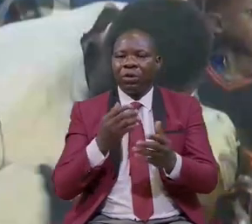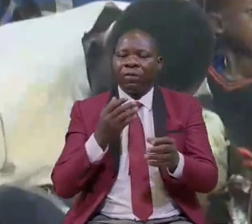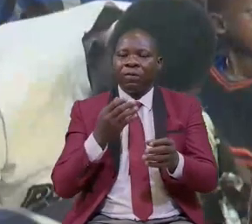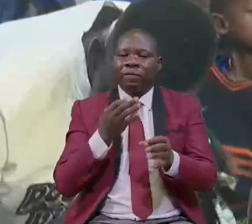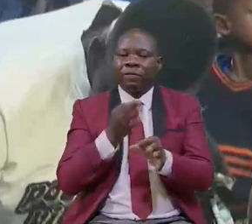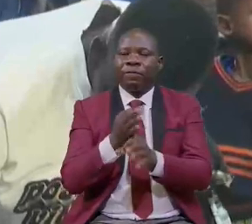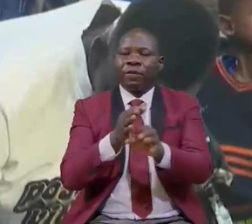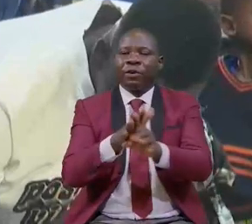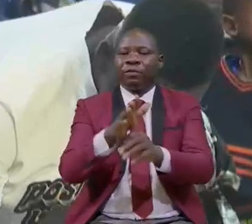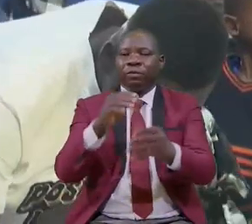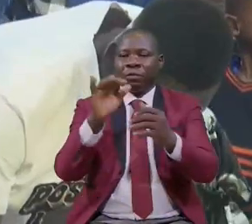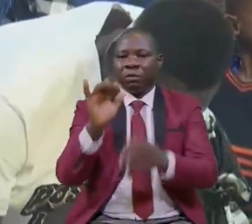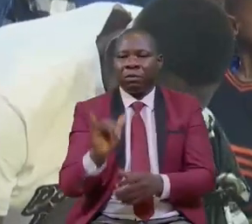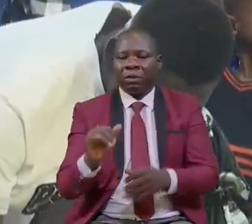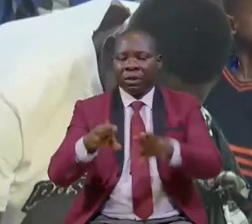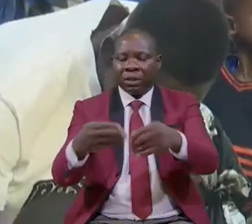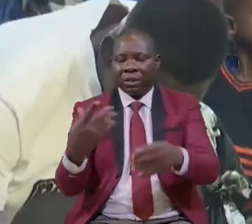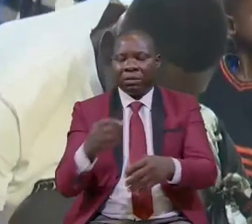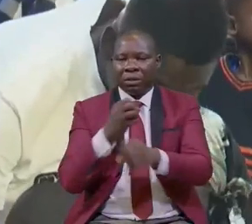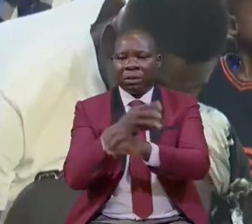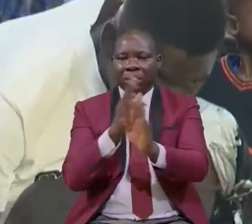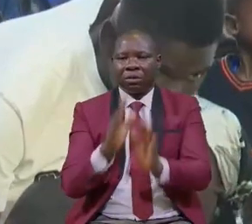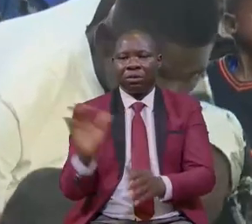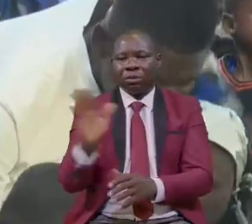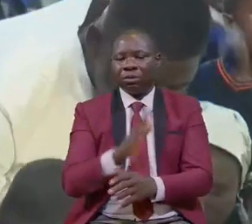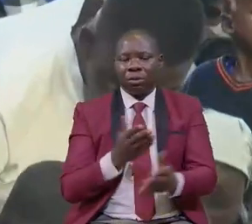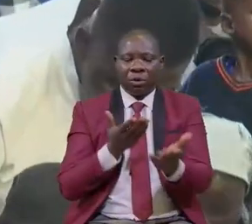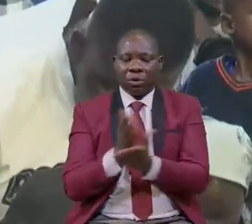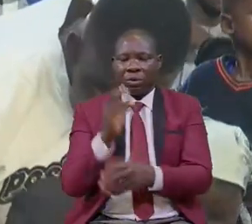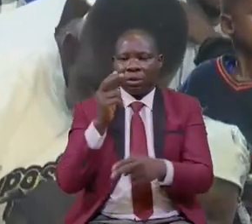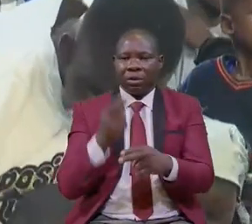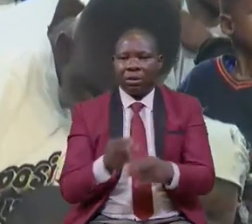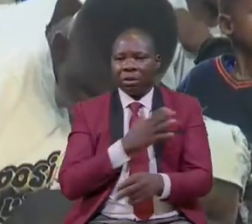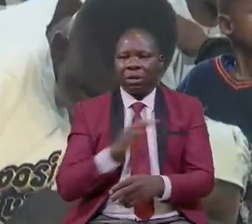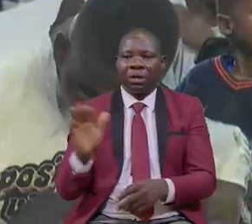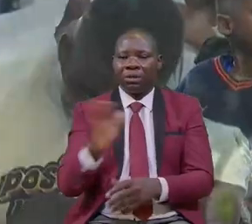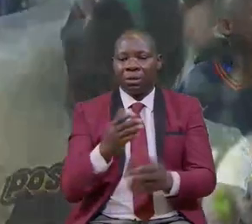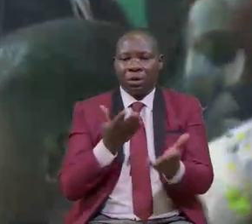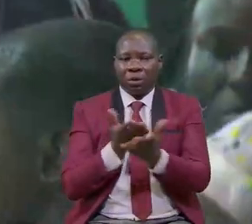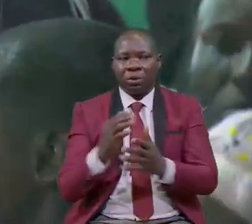Que nos surveillants, s'il vous plaît, nos conseillers, s'occupent de ceux qui ont levé la main.